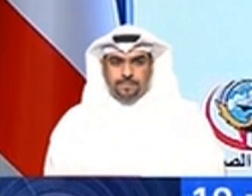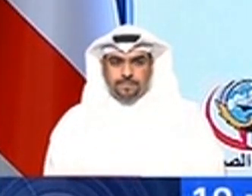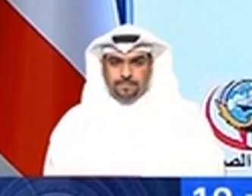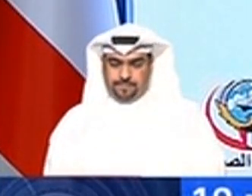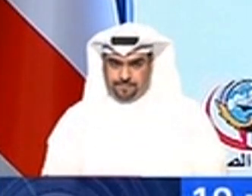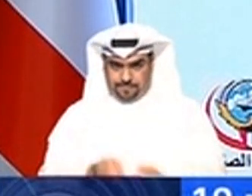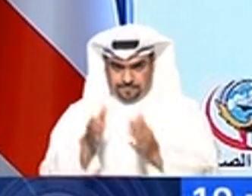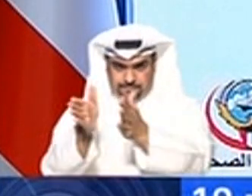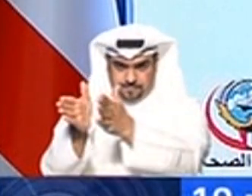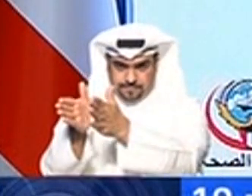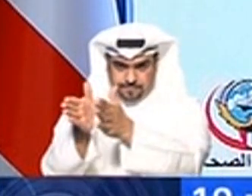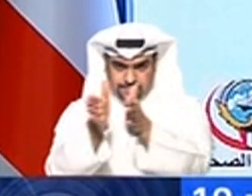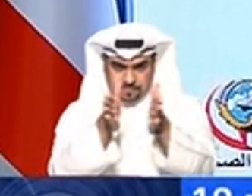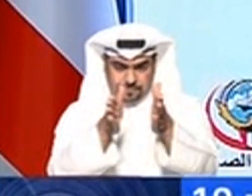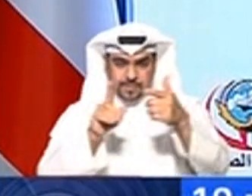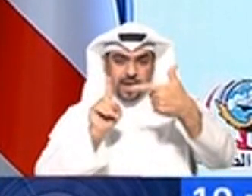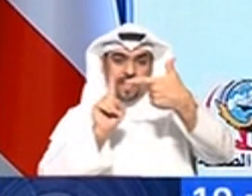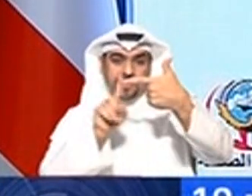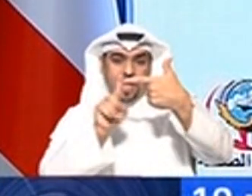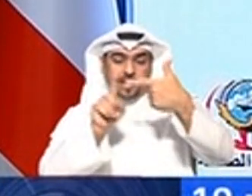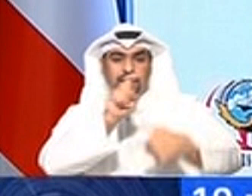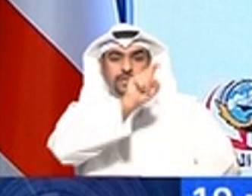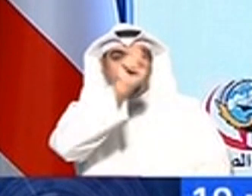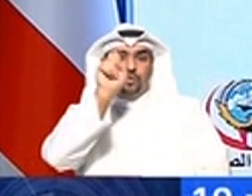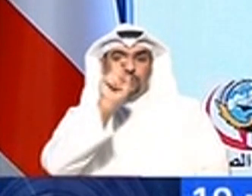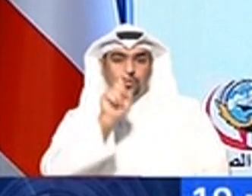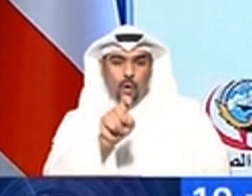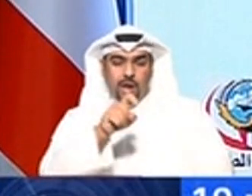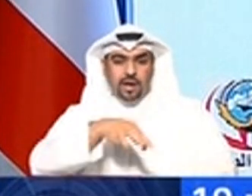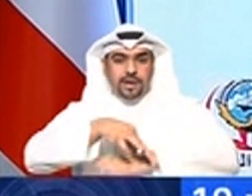هناك سؤال آخر وهو